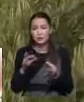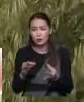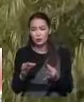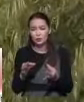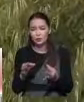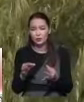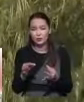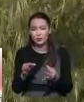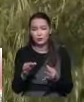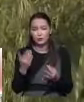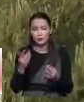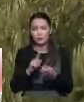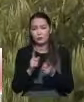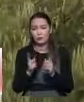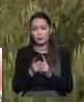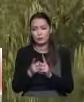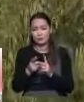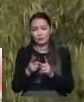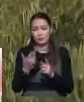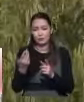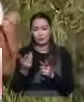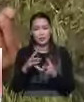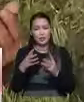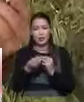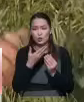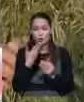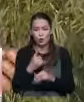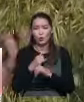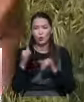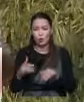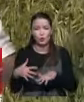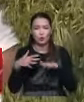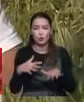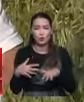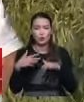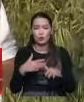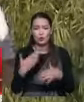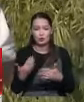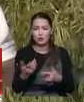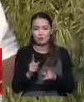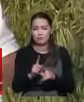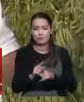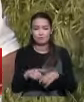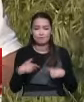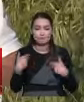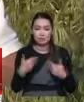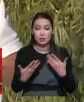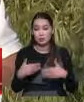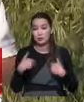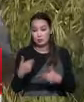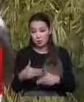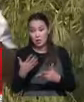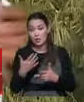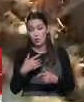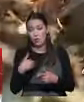Бірақ жылдан жылы көбейіп бар жатыр. Нәтиже жоқ ішкандай. Дәрісі әсер етпей жатыр. Әсер етсе болу өлер еді